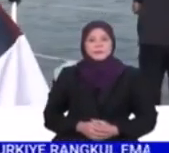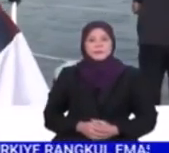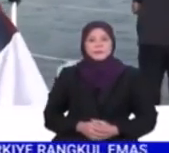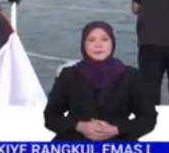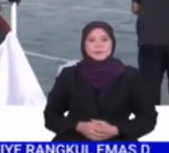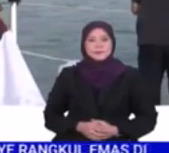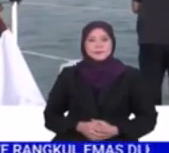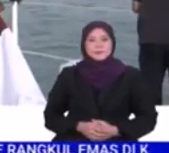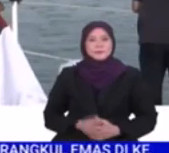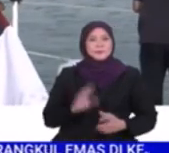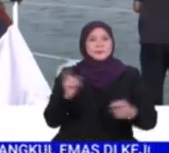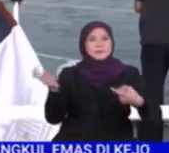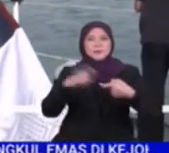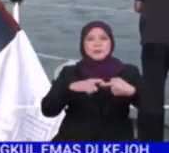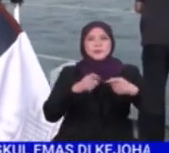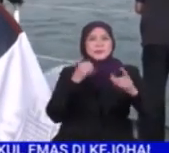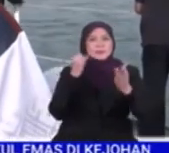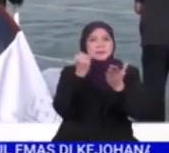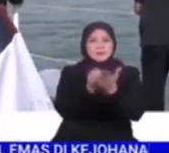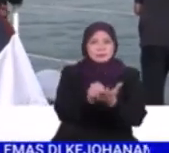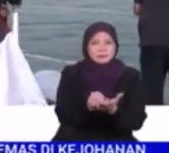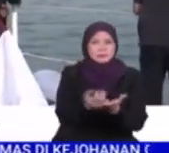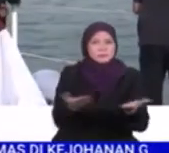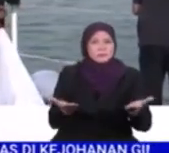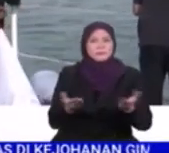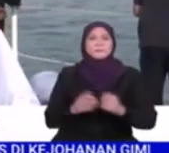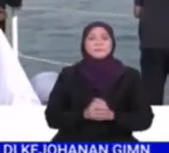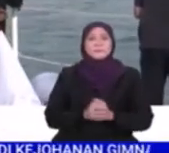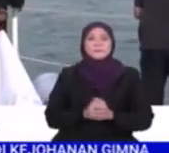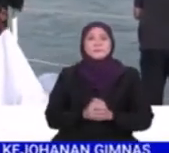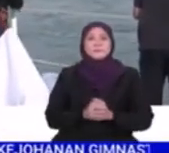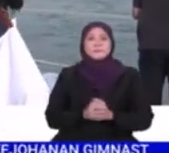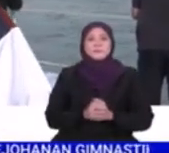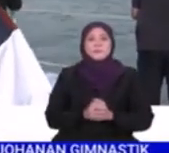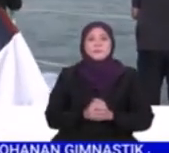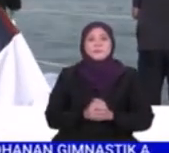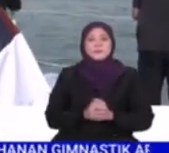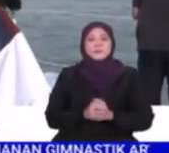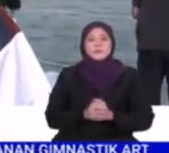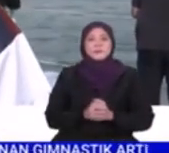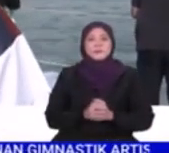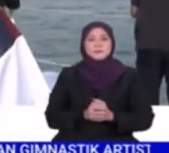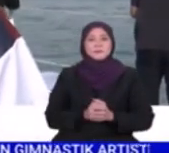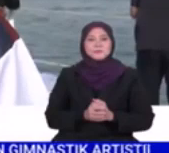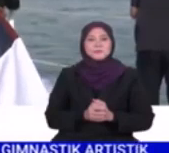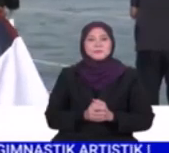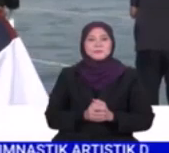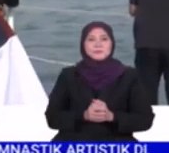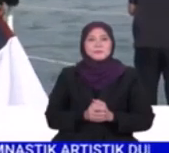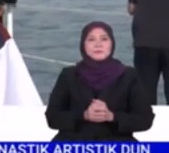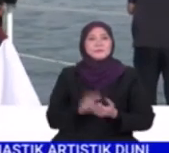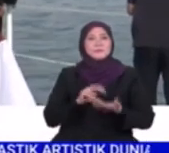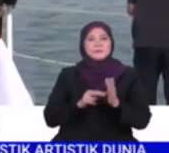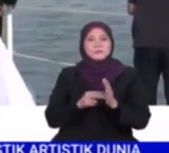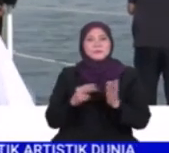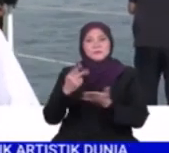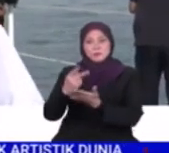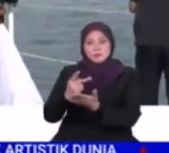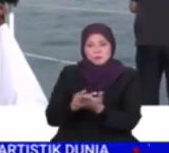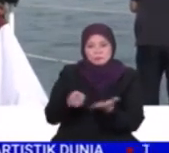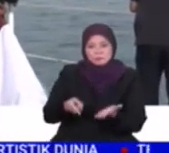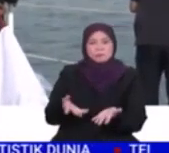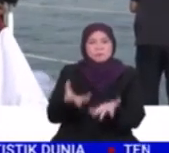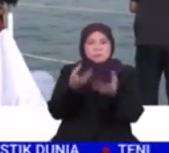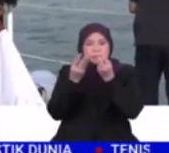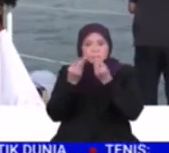Impak berkaitan dengan jenayah ni menyebabkan kita punya penerapan tier sekarang kita berada tier 3 tu memberi kesanlah kepada negara